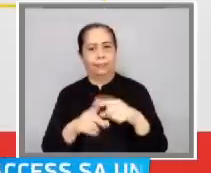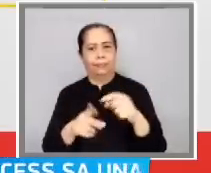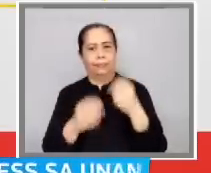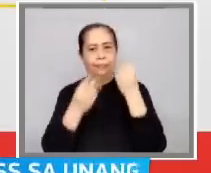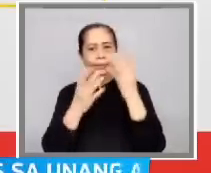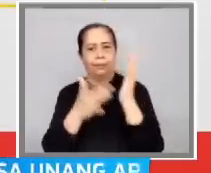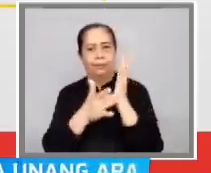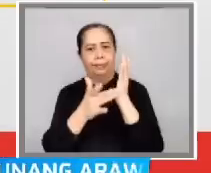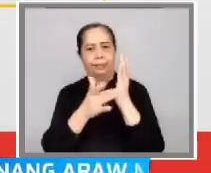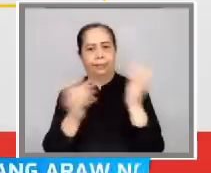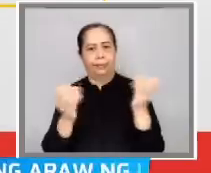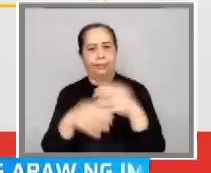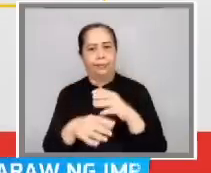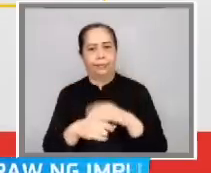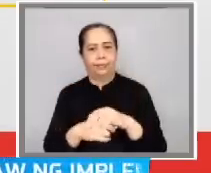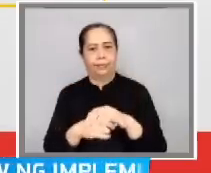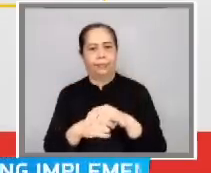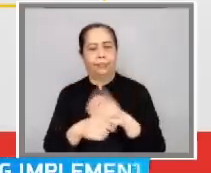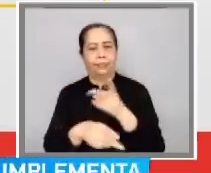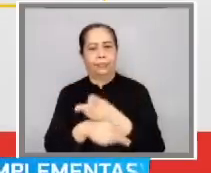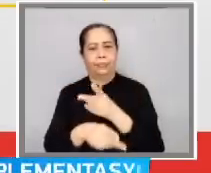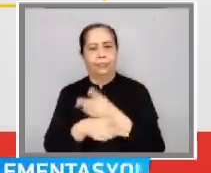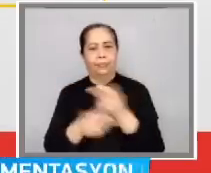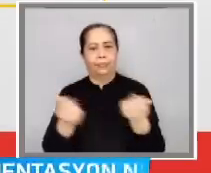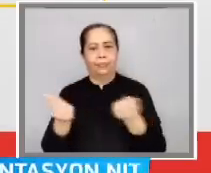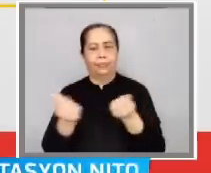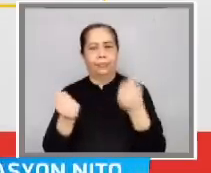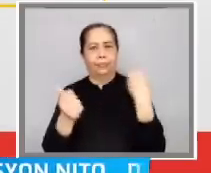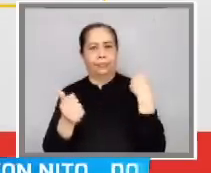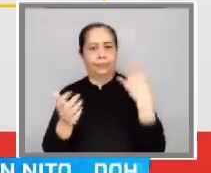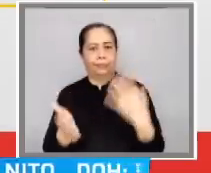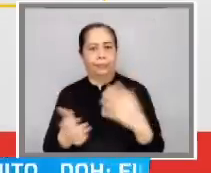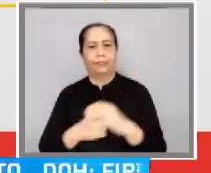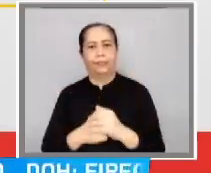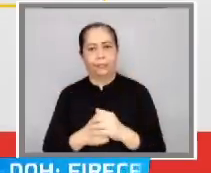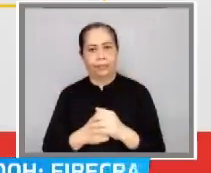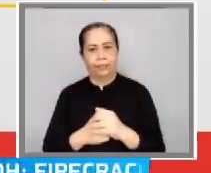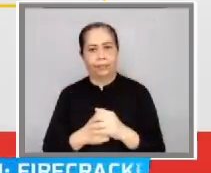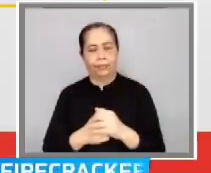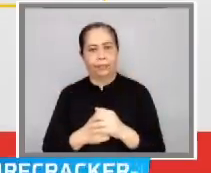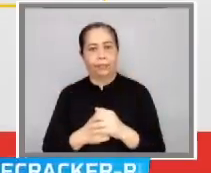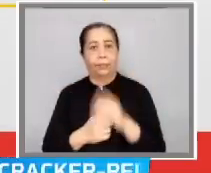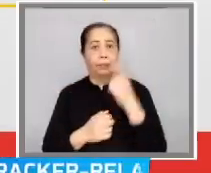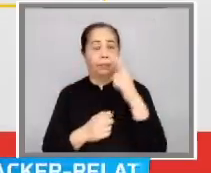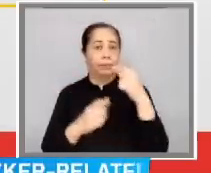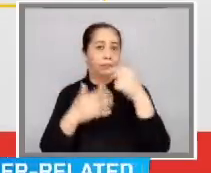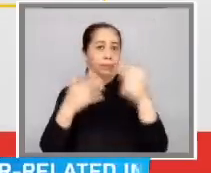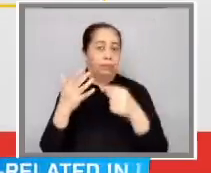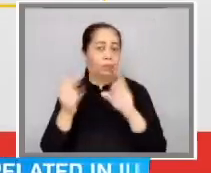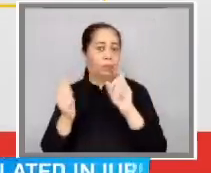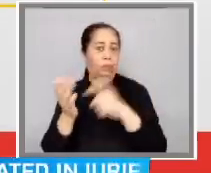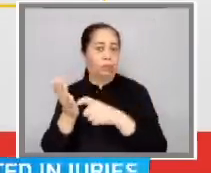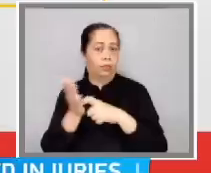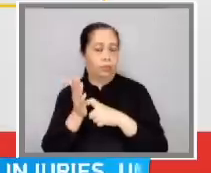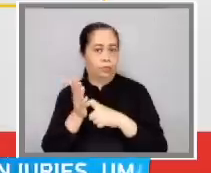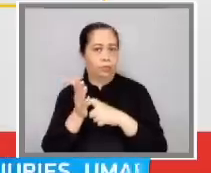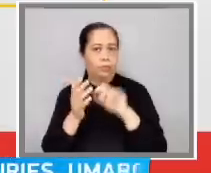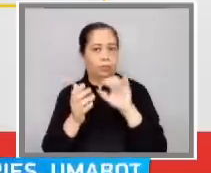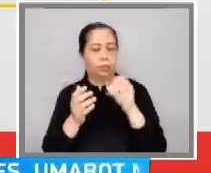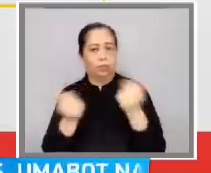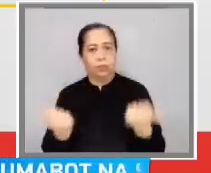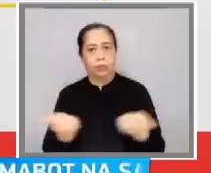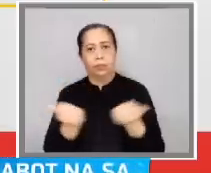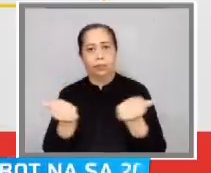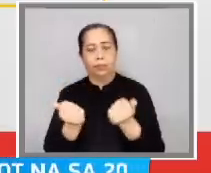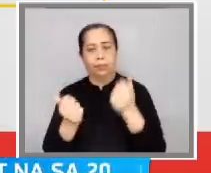Technology Officer, at Supervising Administrative Officer. Para po sa detalye ng requirements at iba pang job openings,